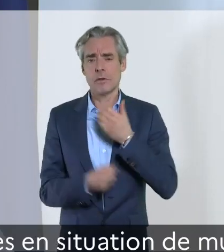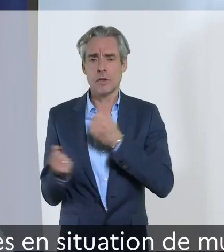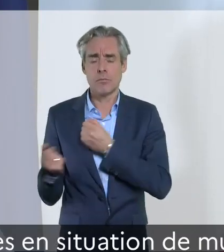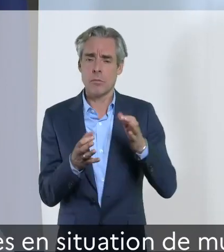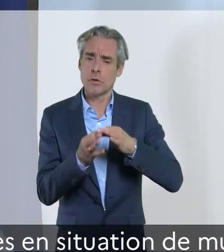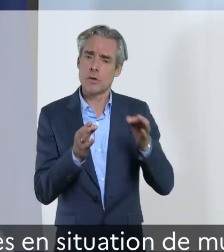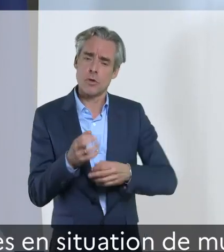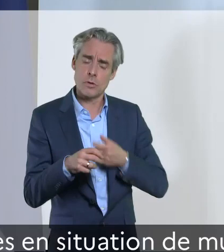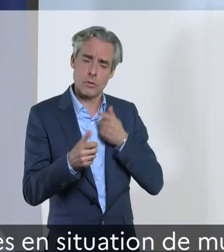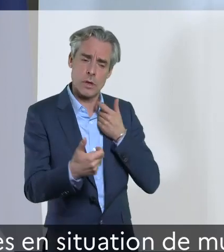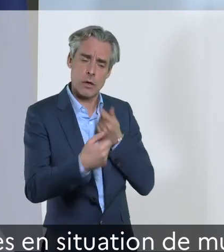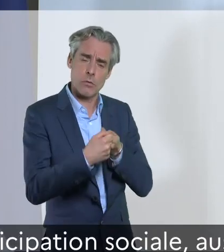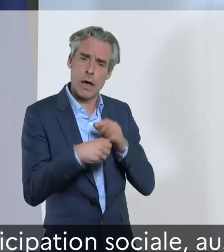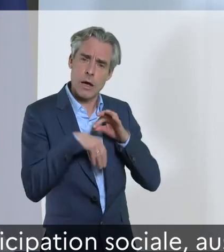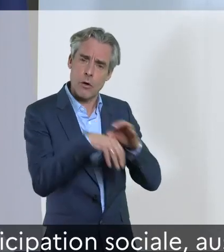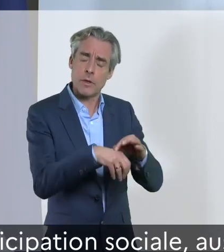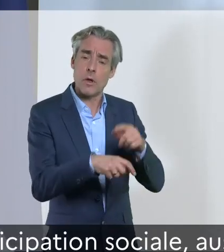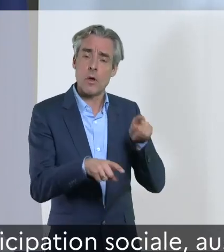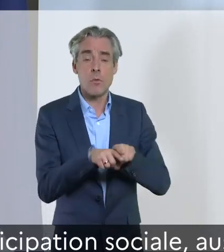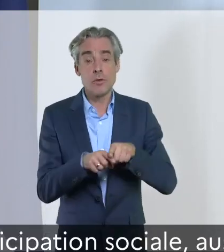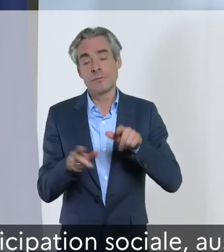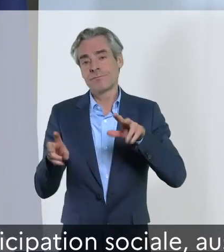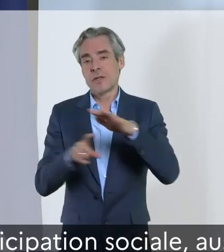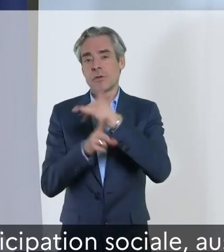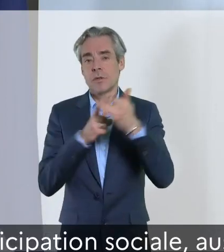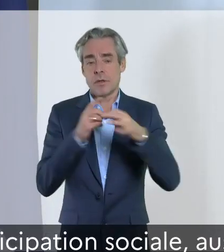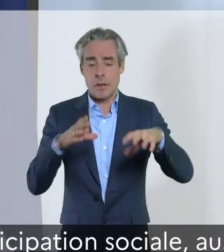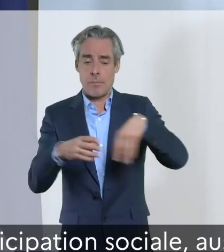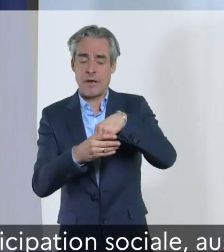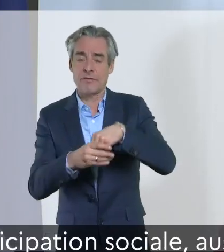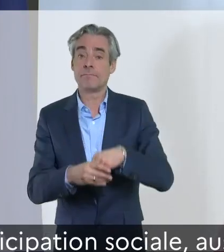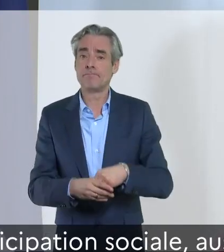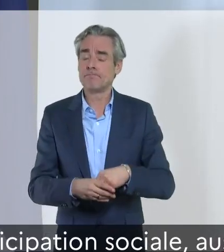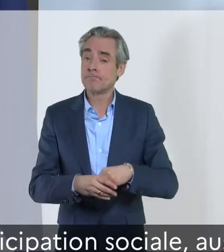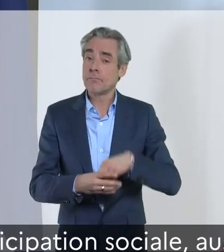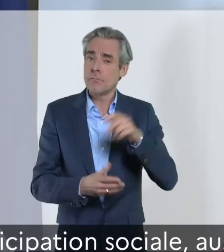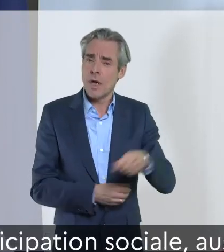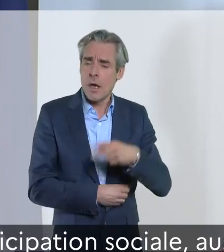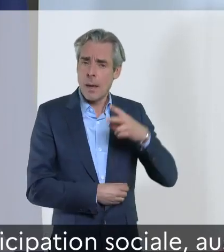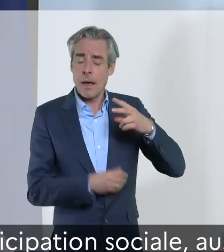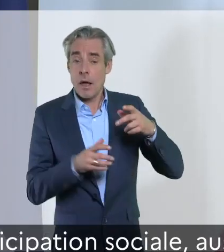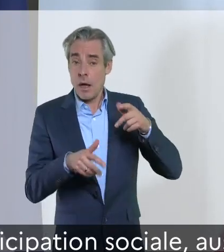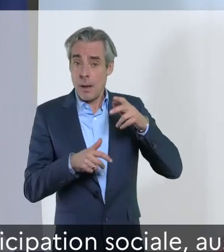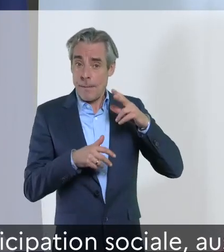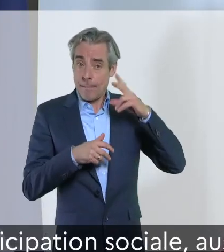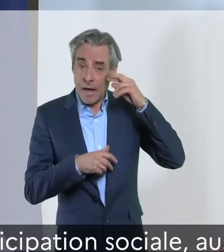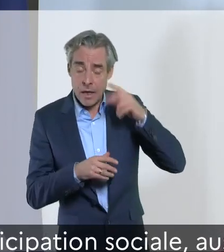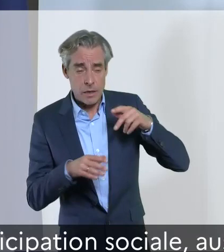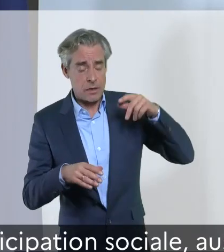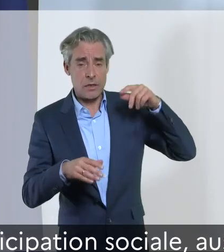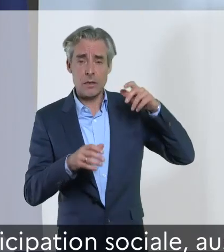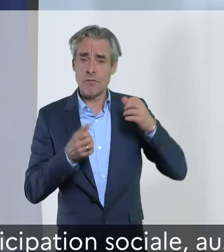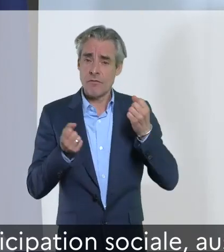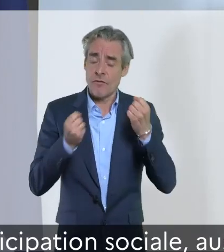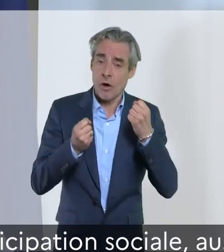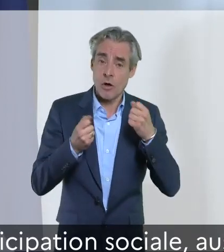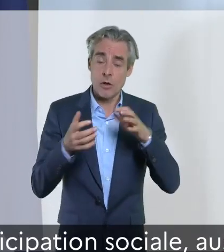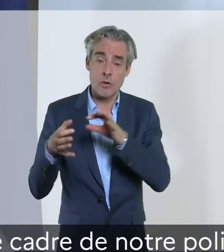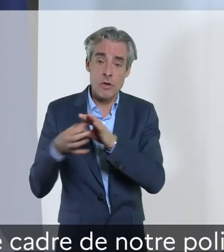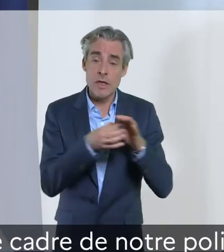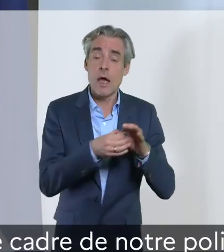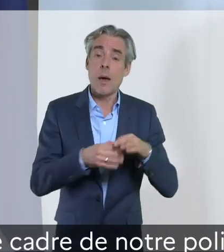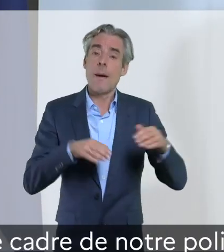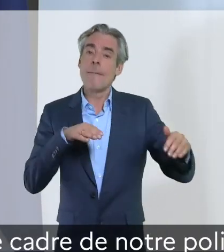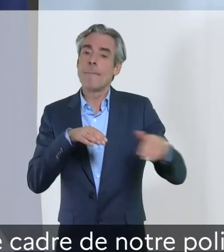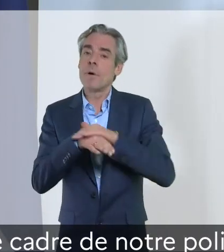de solutions d'accompagnement et d'une participation sociale, aussi forte et aussi poussée que possible dans